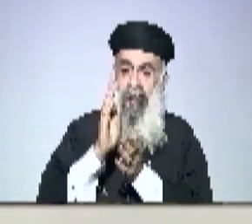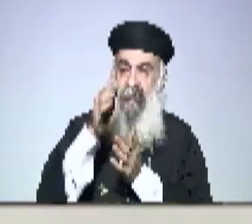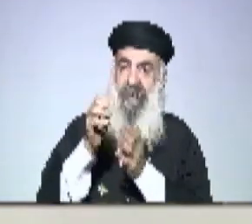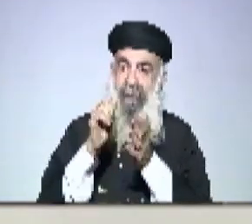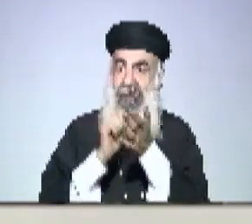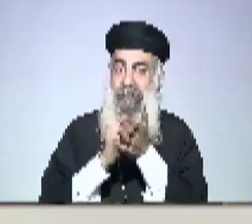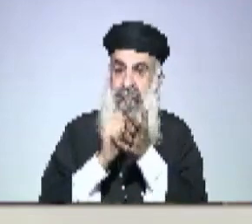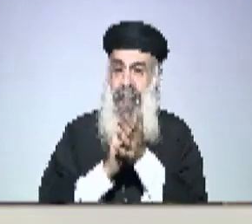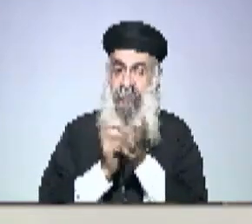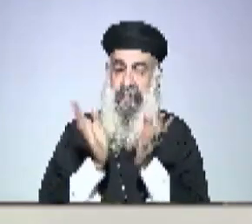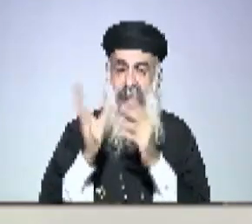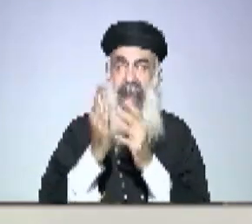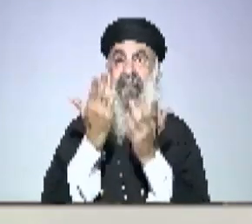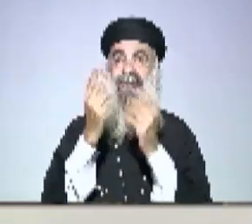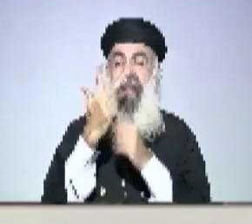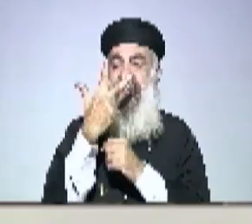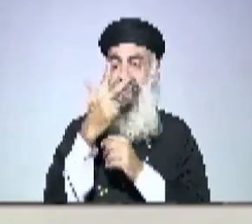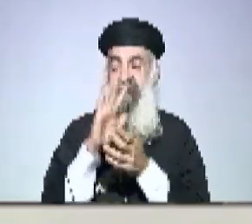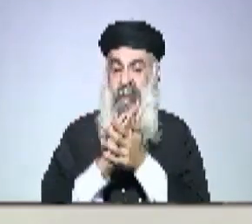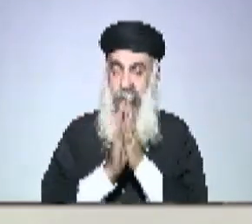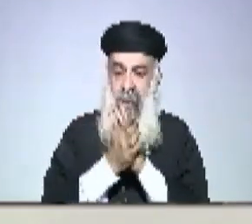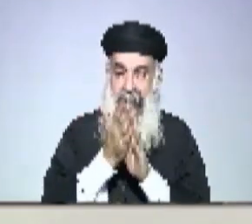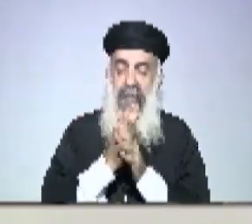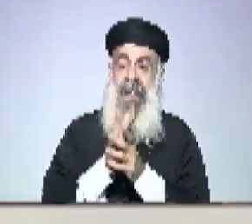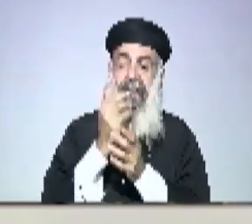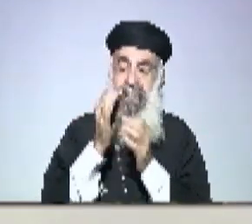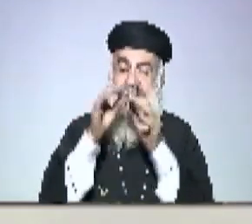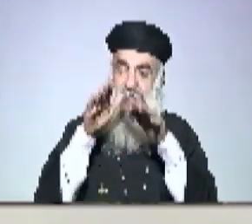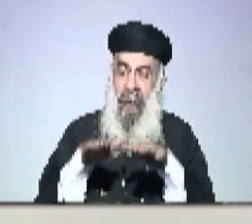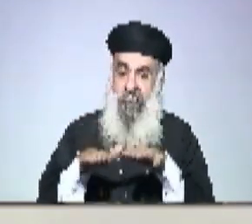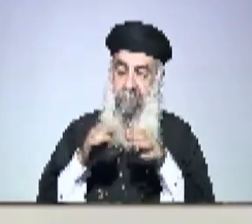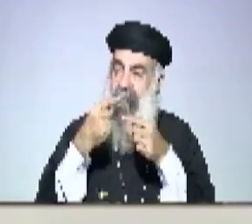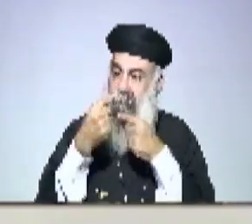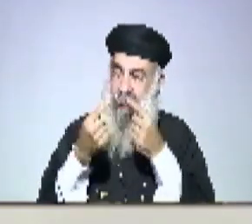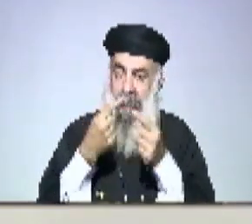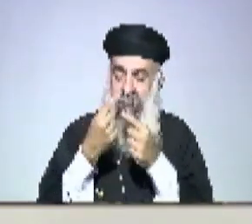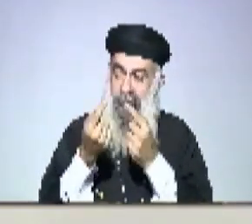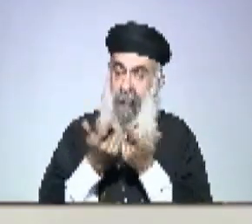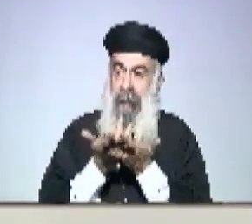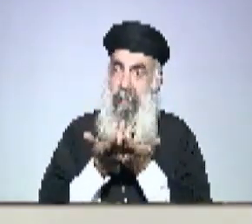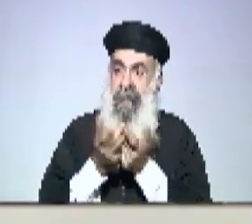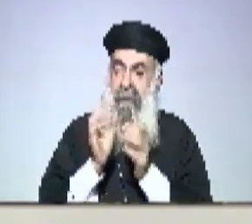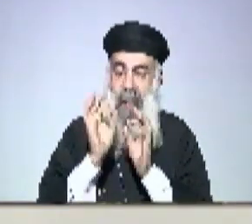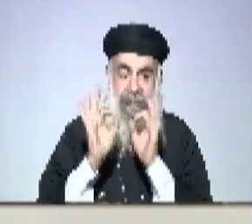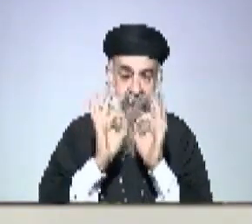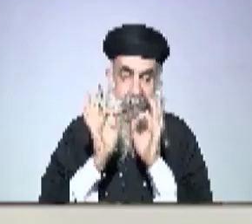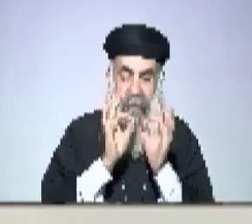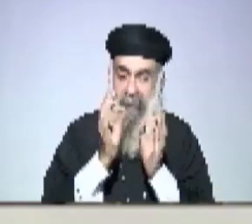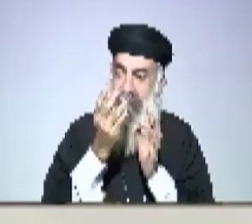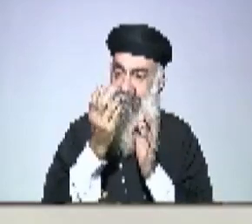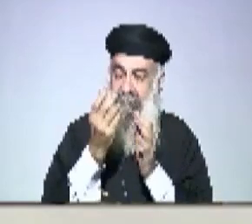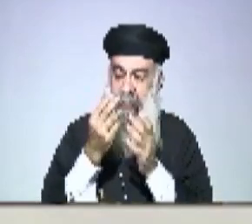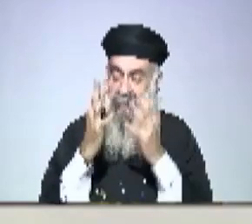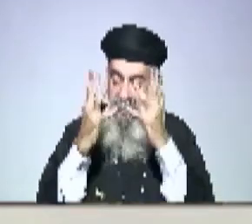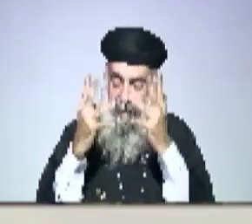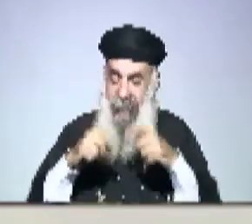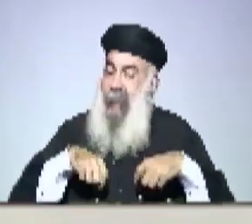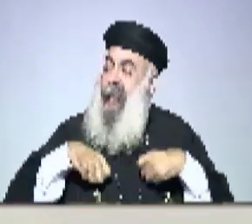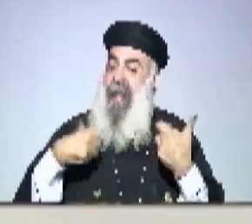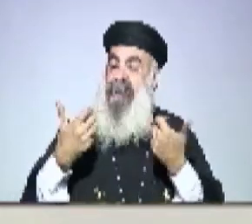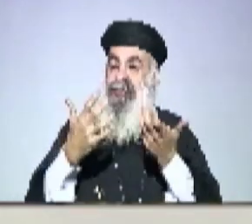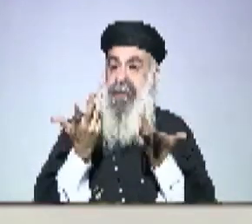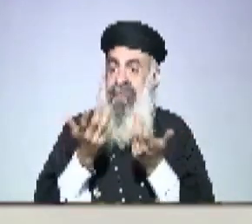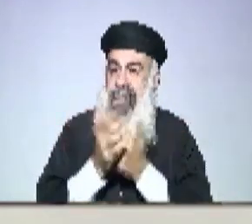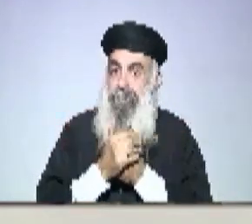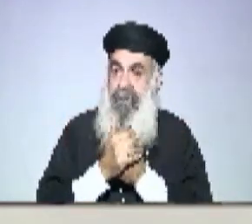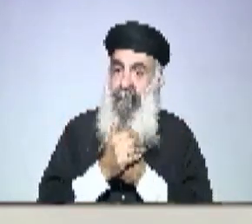الثالث وخلصت القصه ده لازم اقعد مع الست دي اقول لها انت هتدبر امورك ازاي